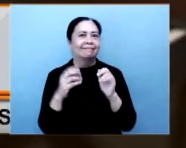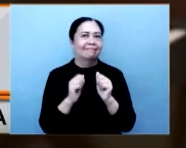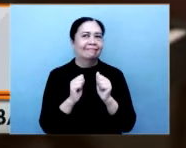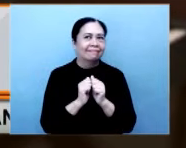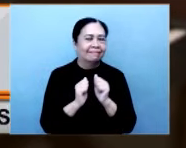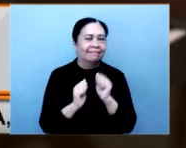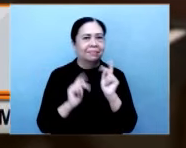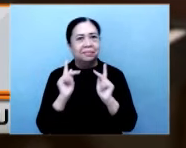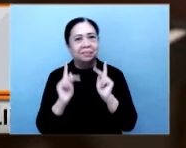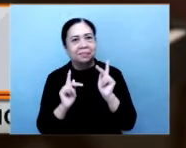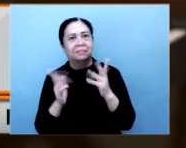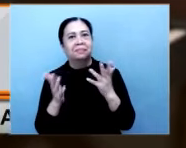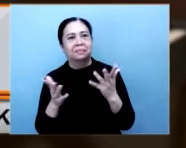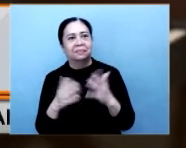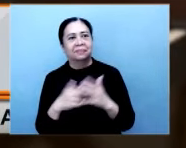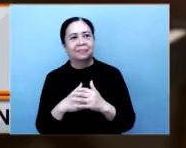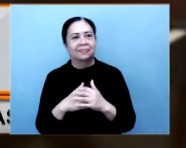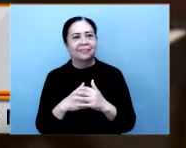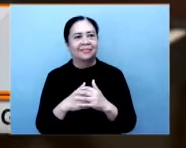tapos parang